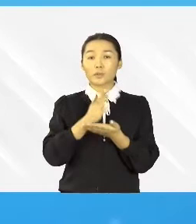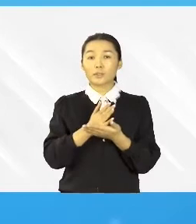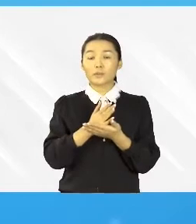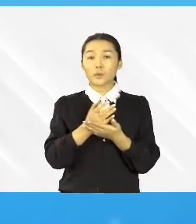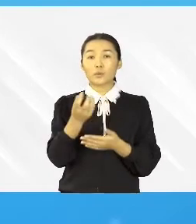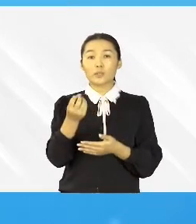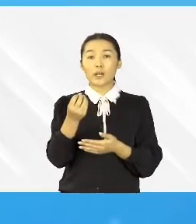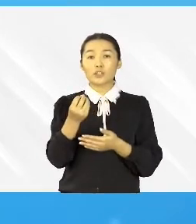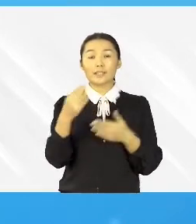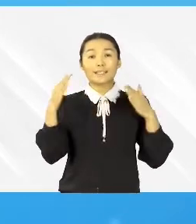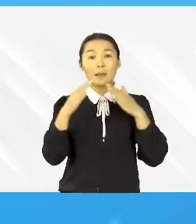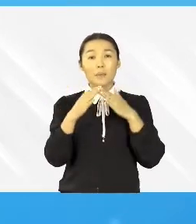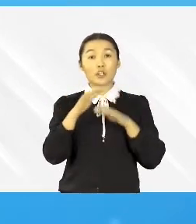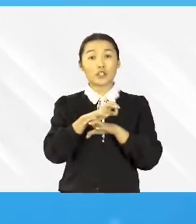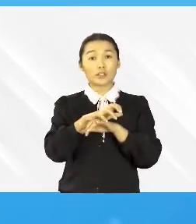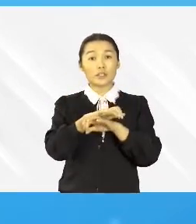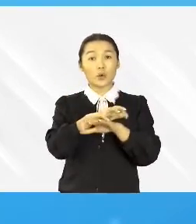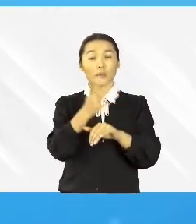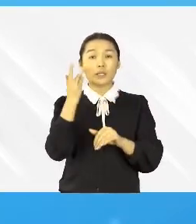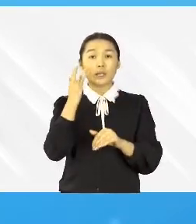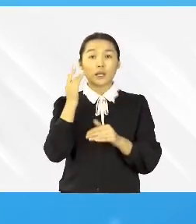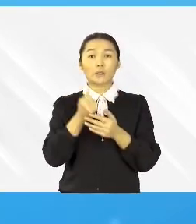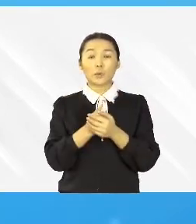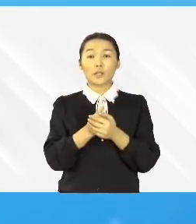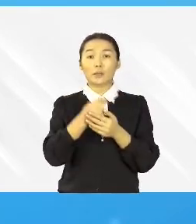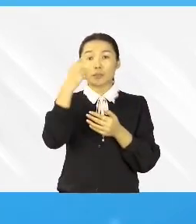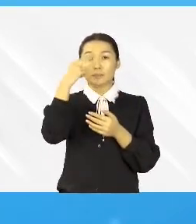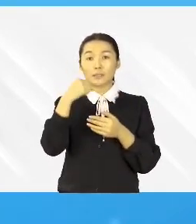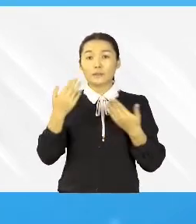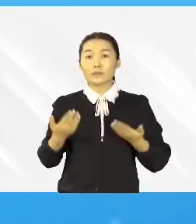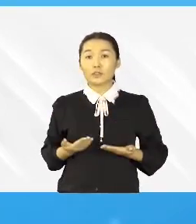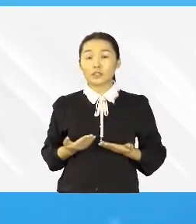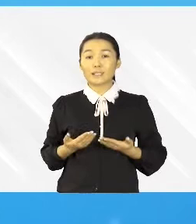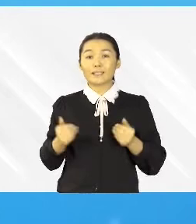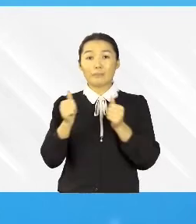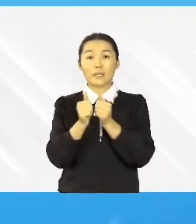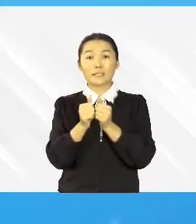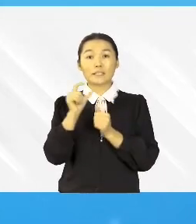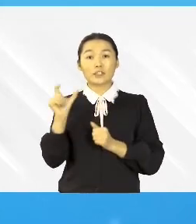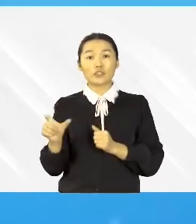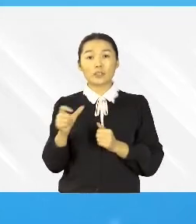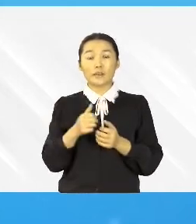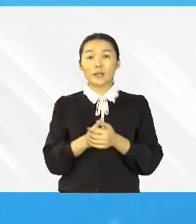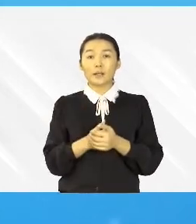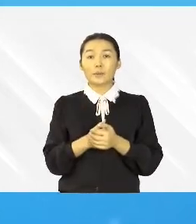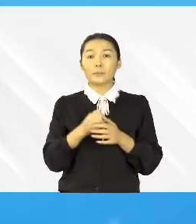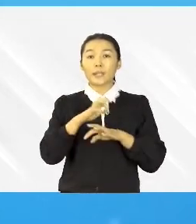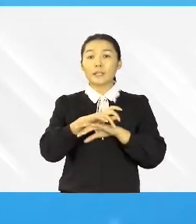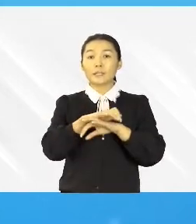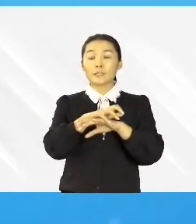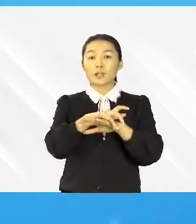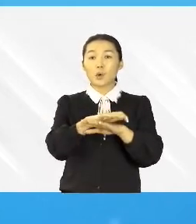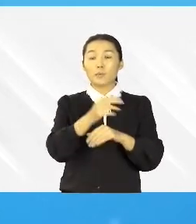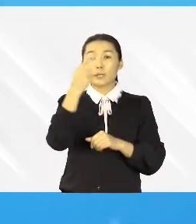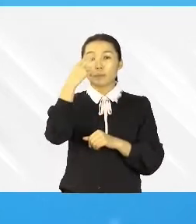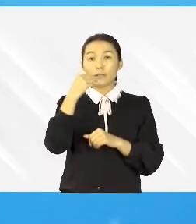Существуют также и домашние насекомые, которые приспосабливаются жить в непосредственной близости от человека. Насекомые